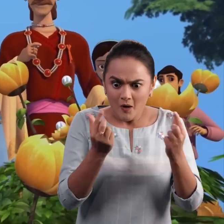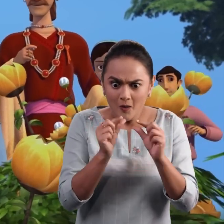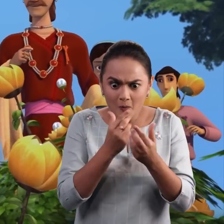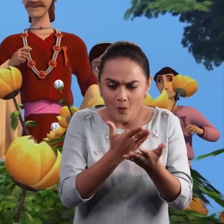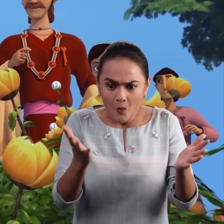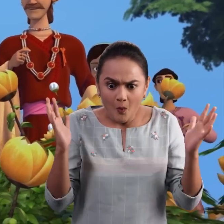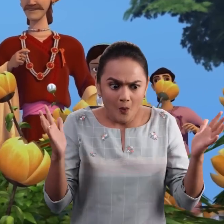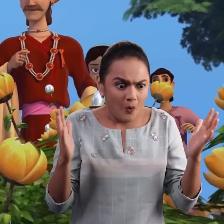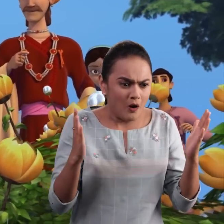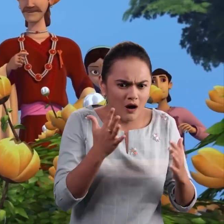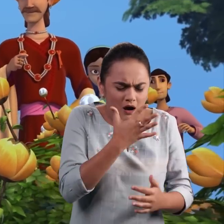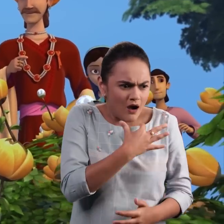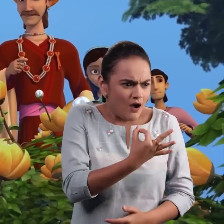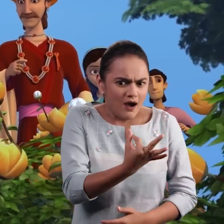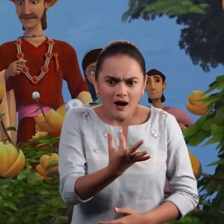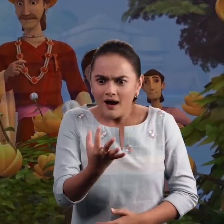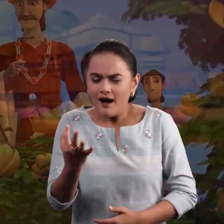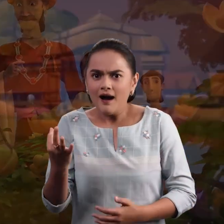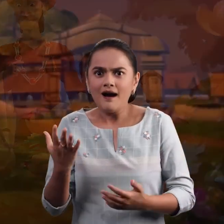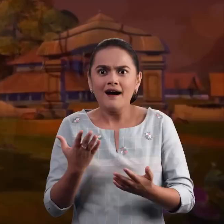मोती, कितनी सुंदर है।